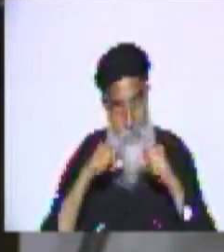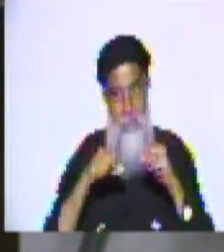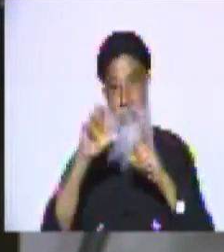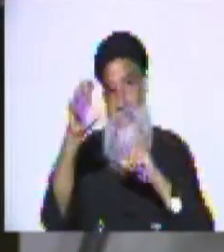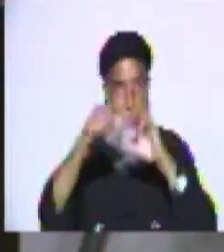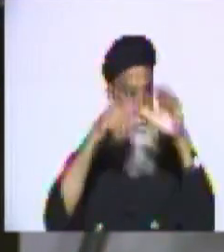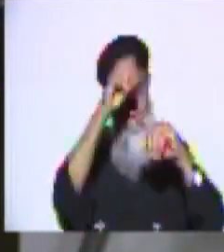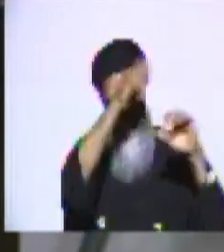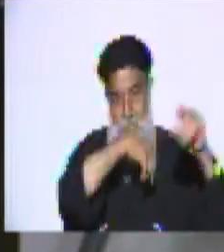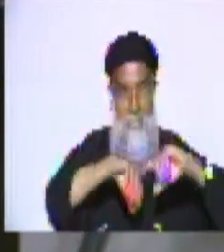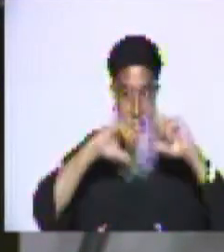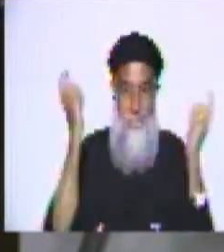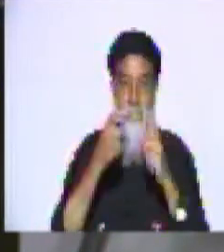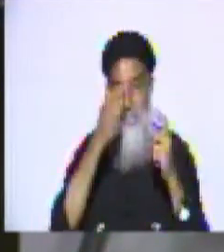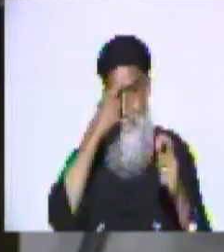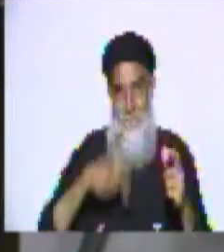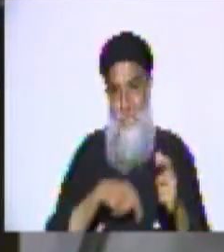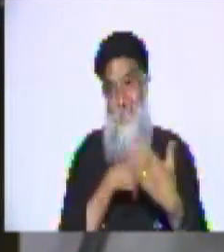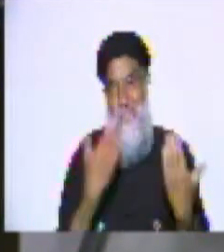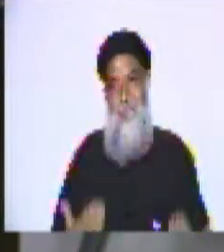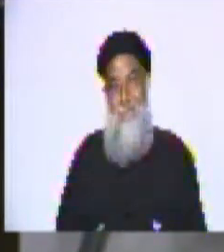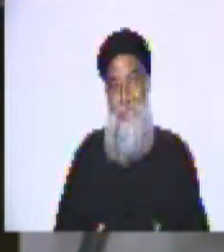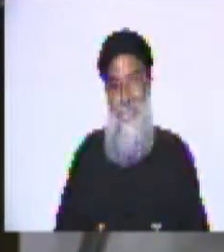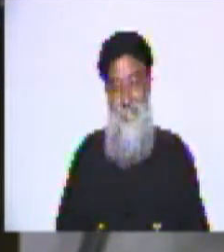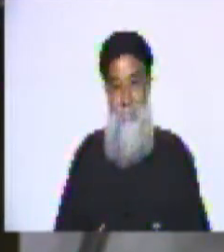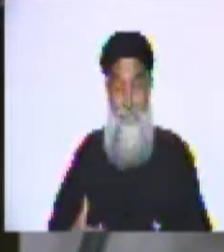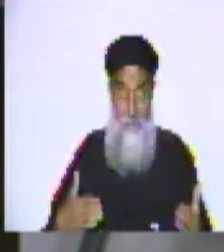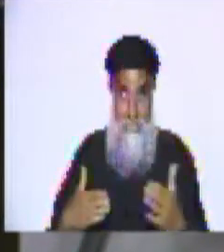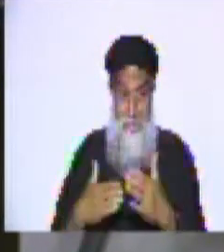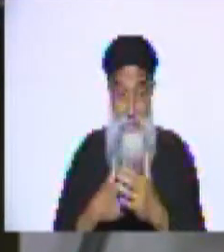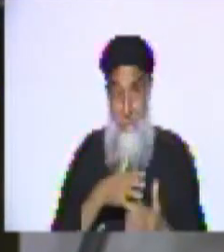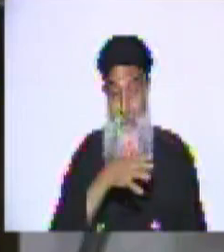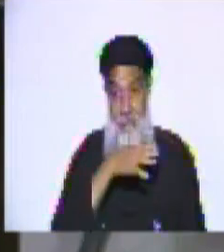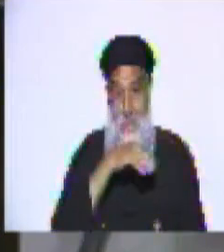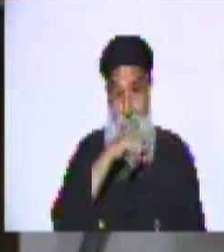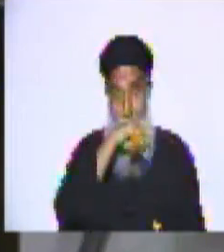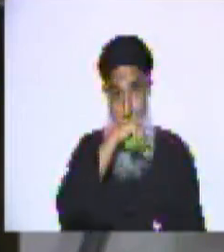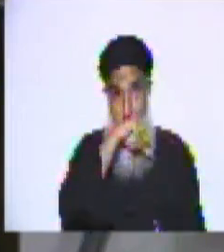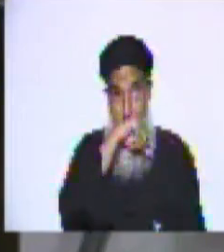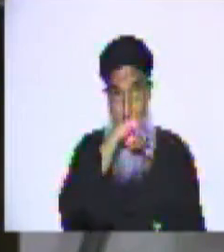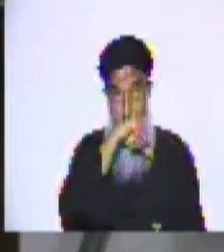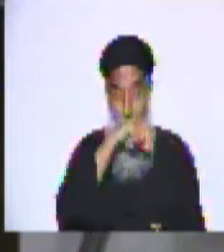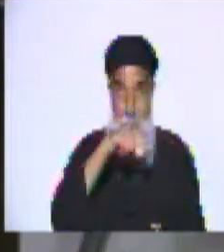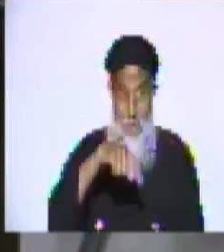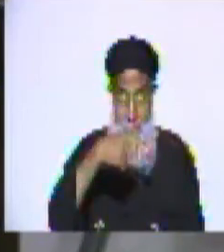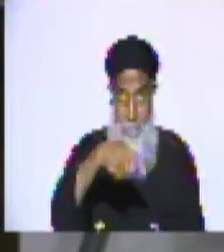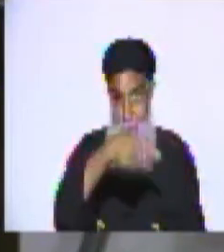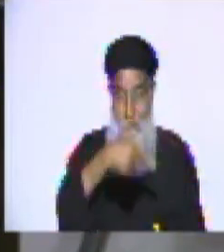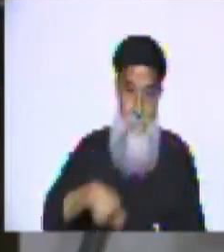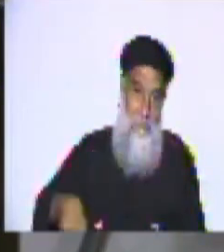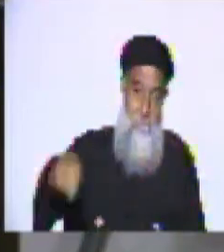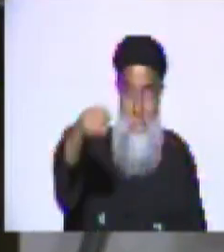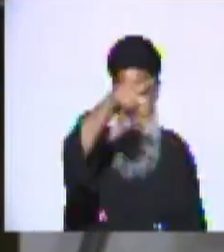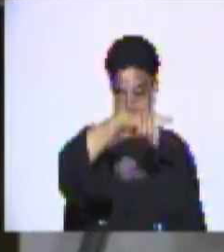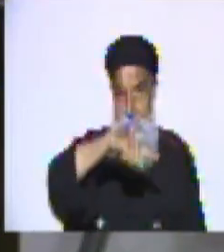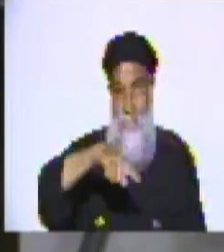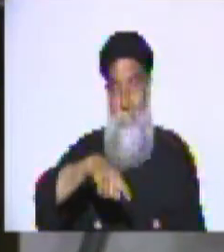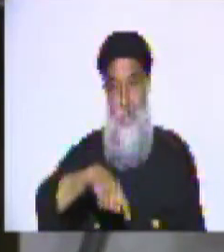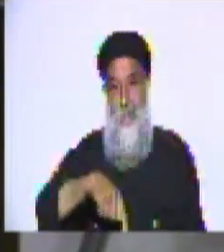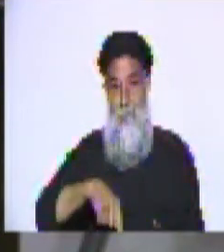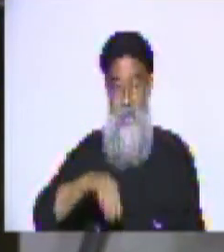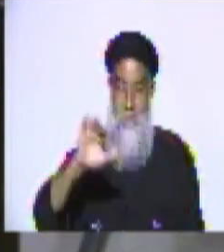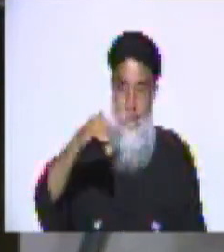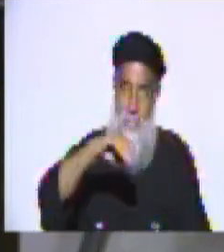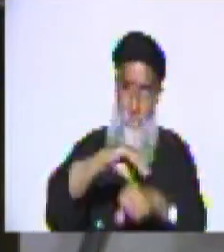في المحصلة بيجي الكاهن بعد ما يعيد إنسان للتوبة بعيد